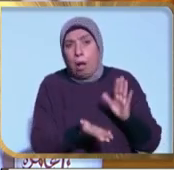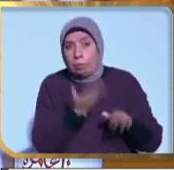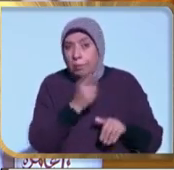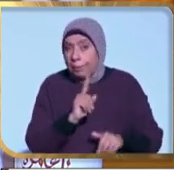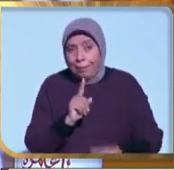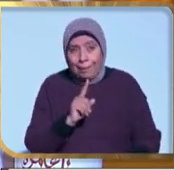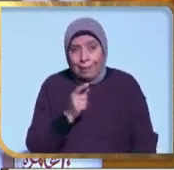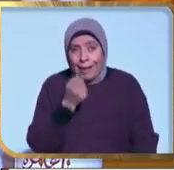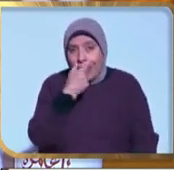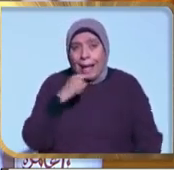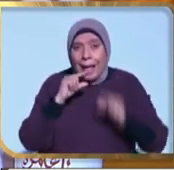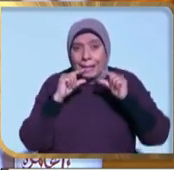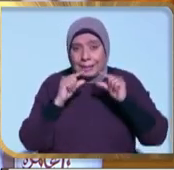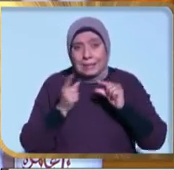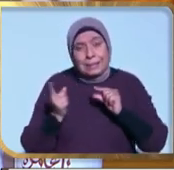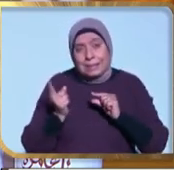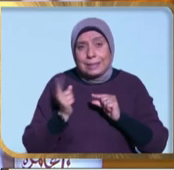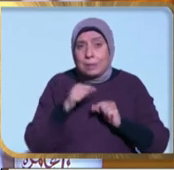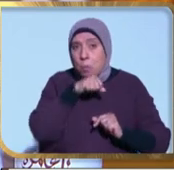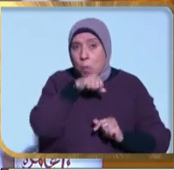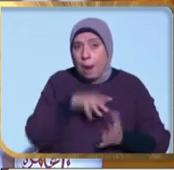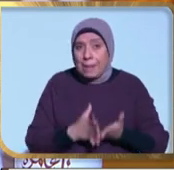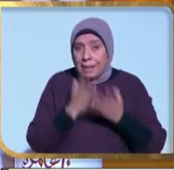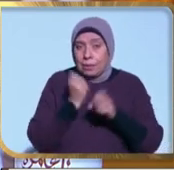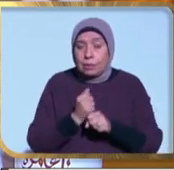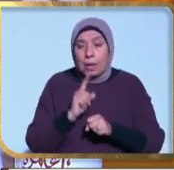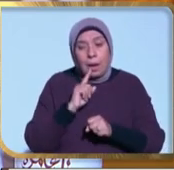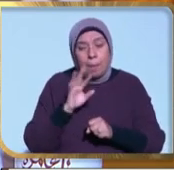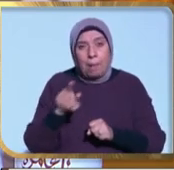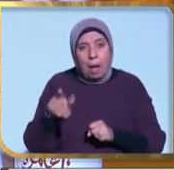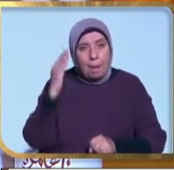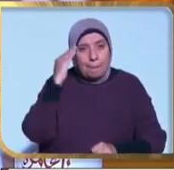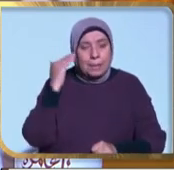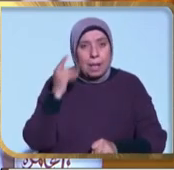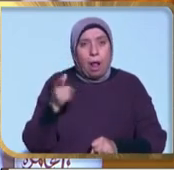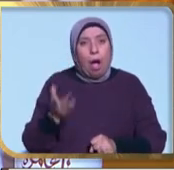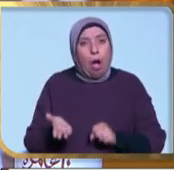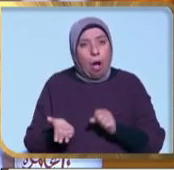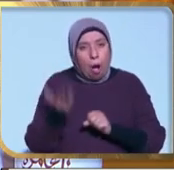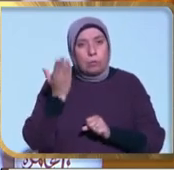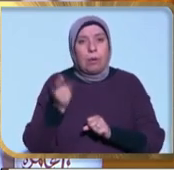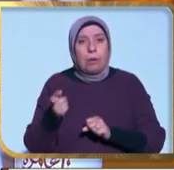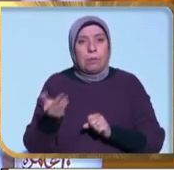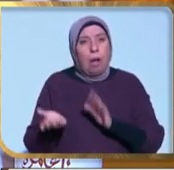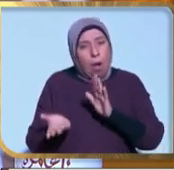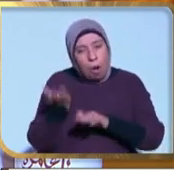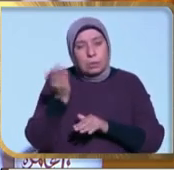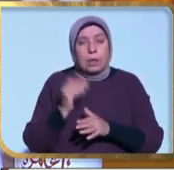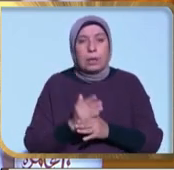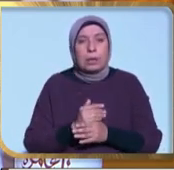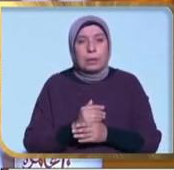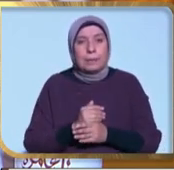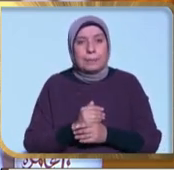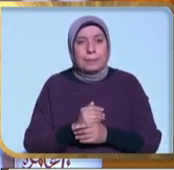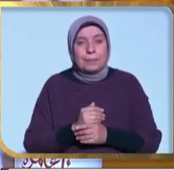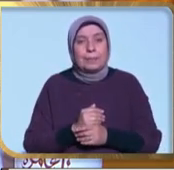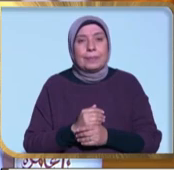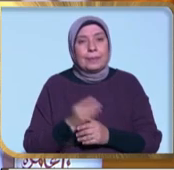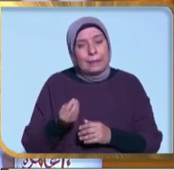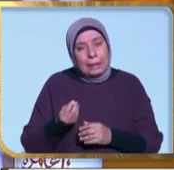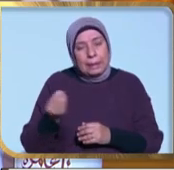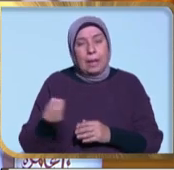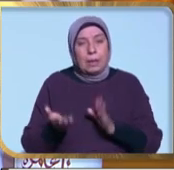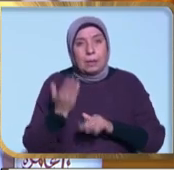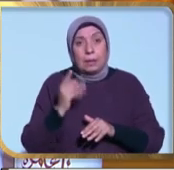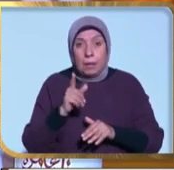واناث اؤثر ان انا فضلت النساء على الرجال اذا التسويه بين